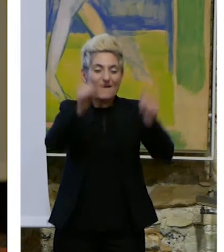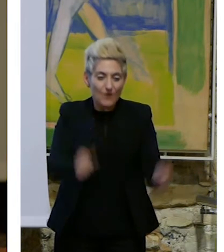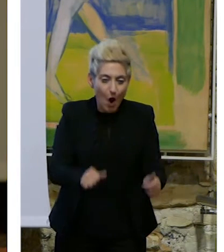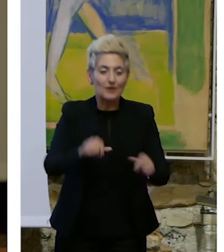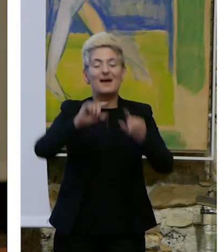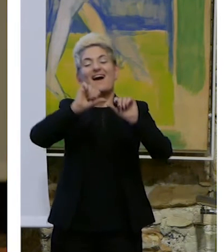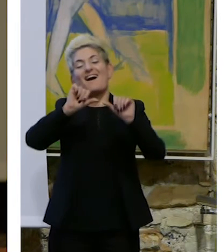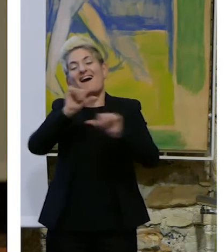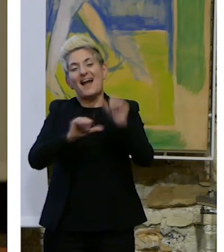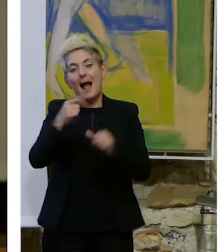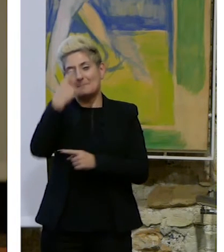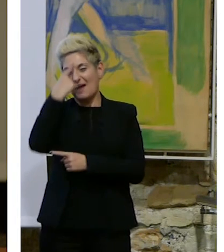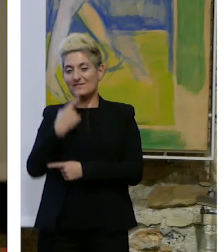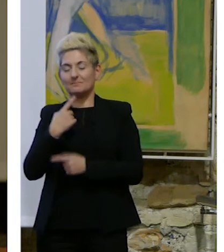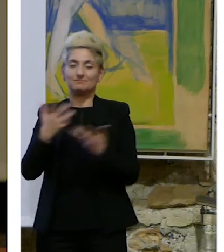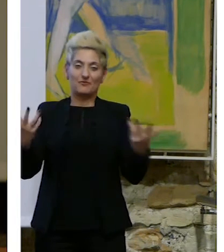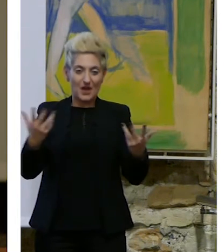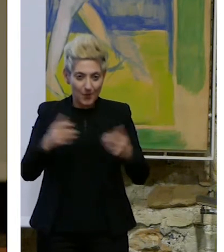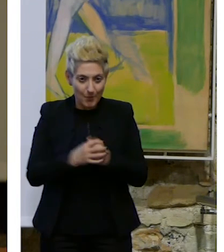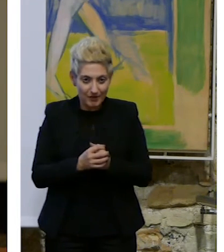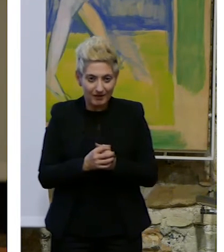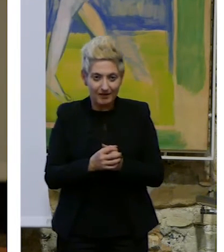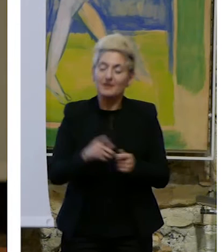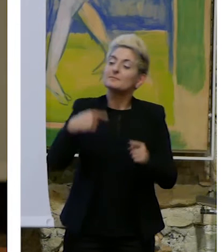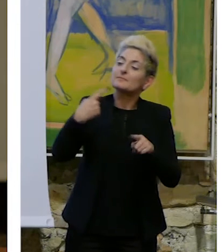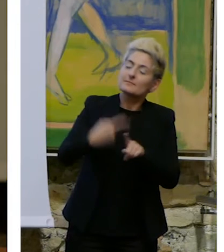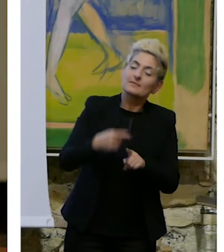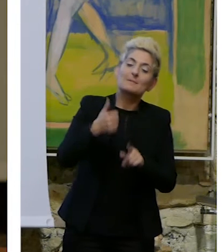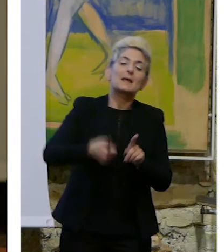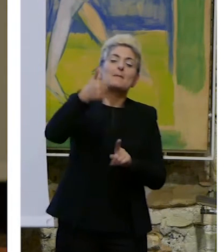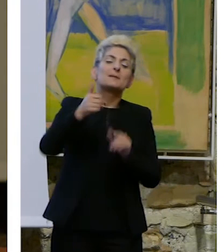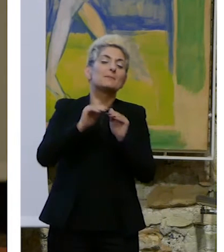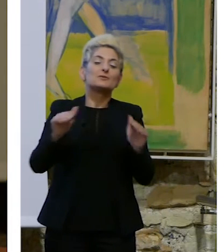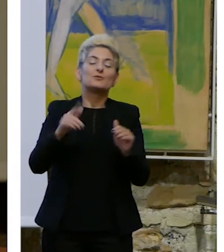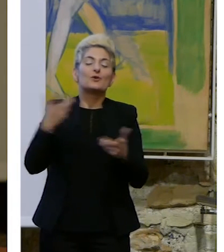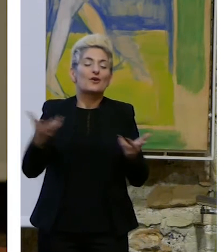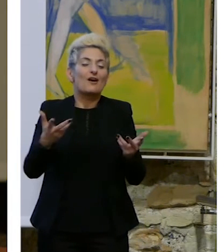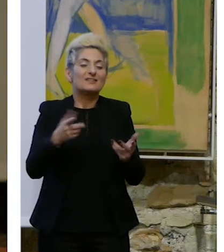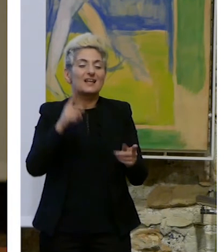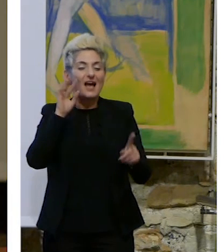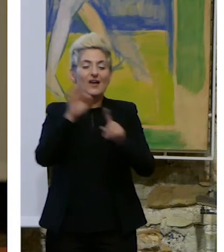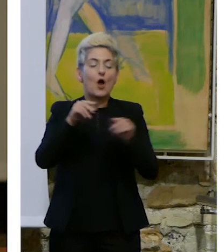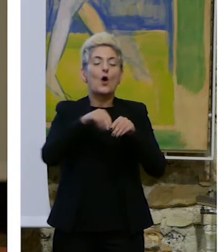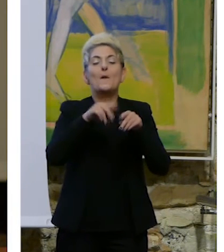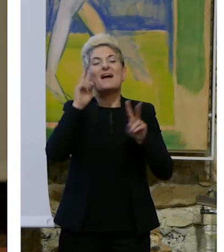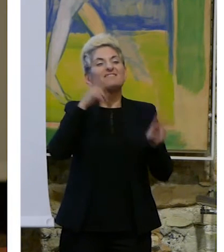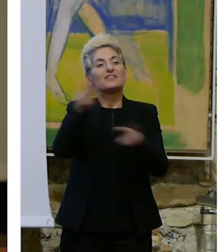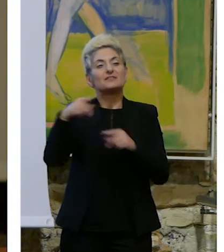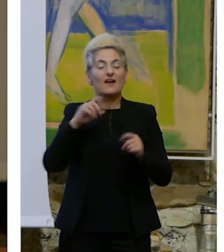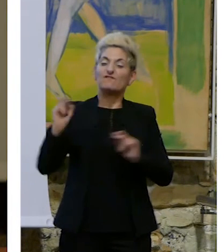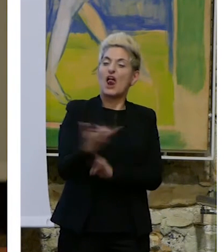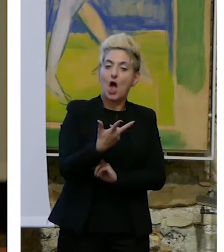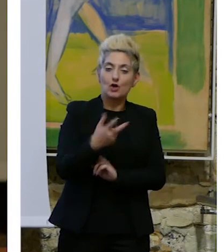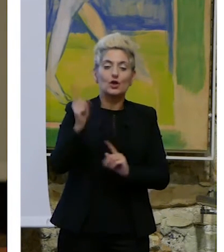aspetto, perché consente intanto una prima cosa, che è di trasformare la visita mordi e fuggi